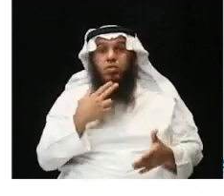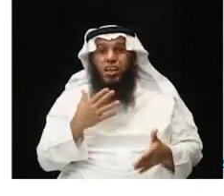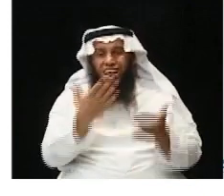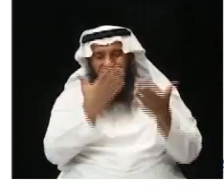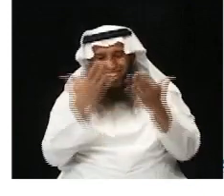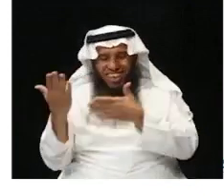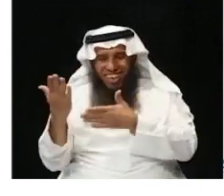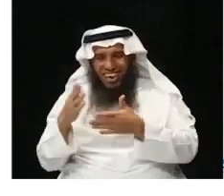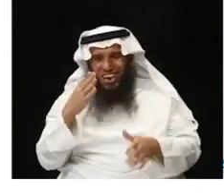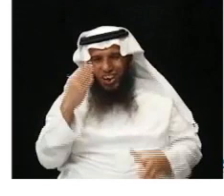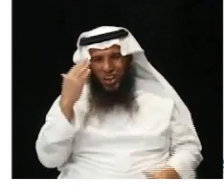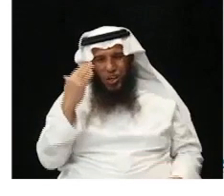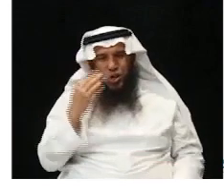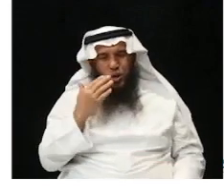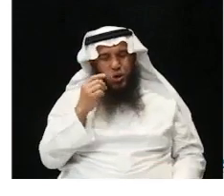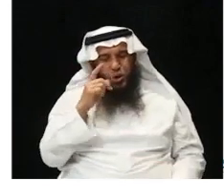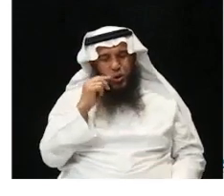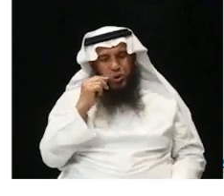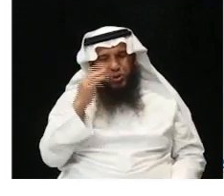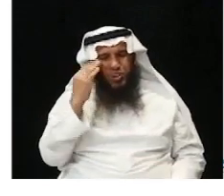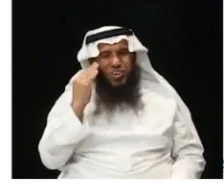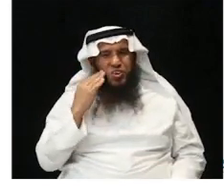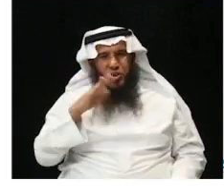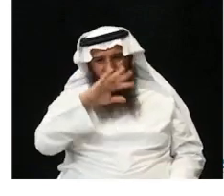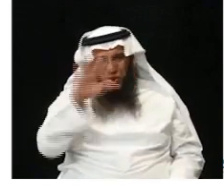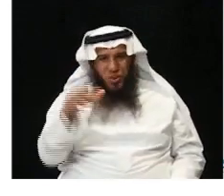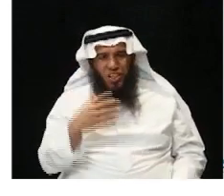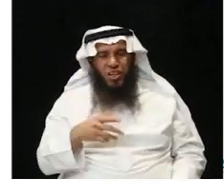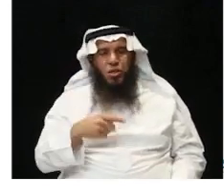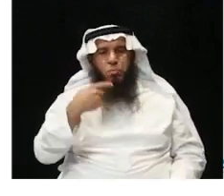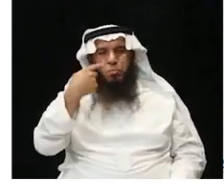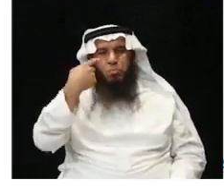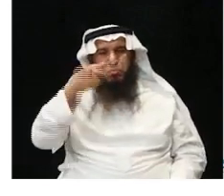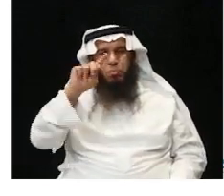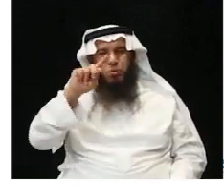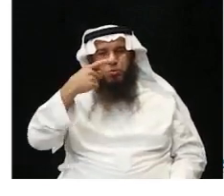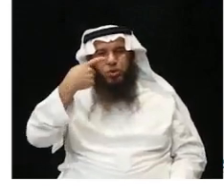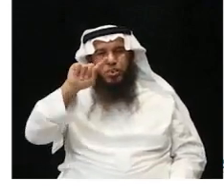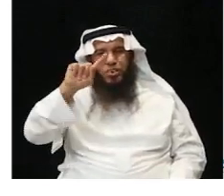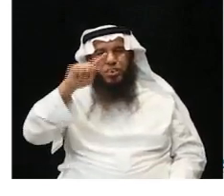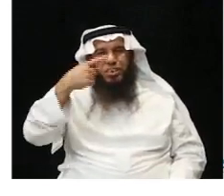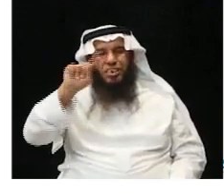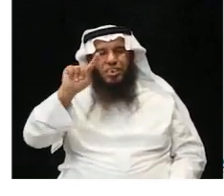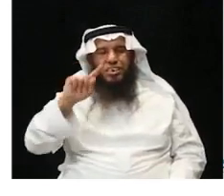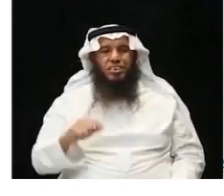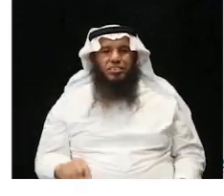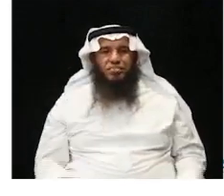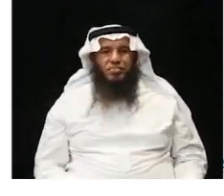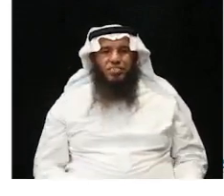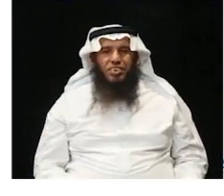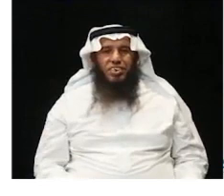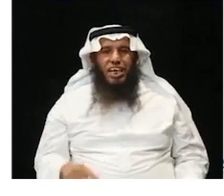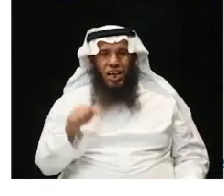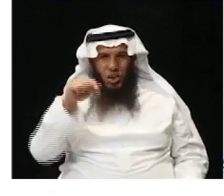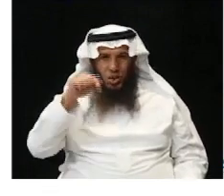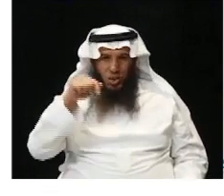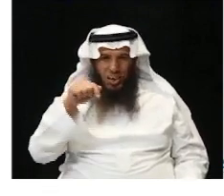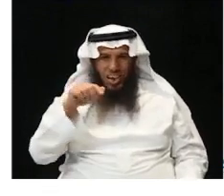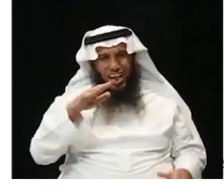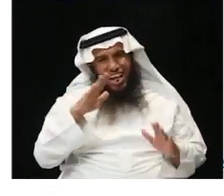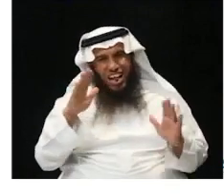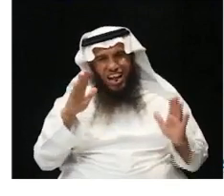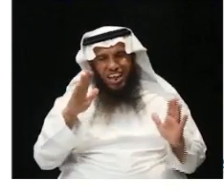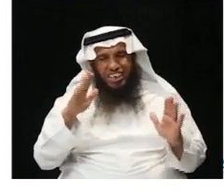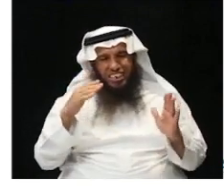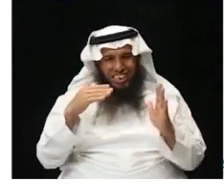أهلا بكم أيها الطلاب والطالبات في المرحلة المتوسطة في الصف الأول المتوسط. ها نحن الآن على مشارف